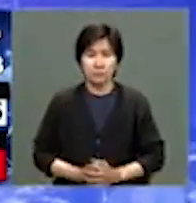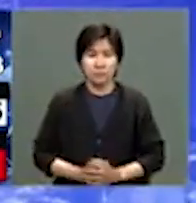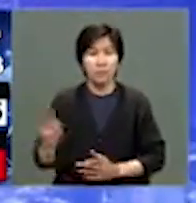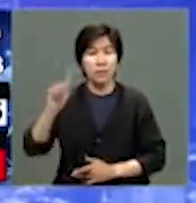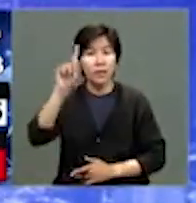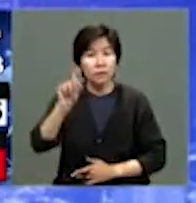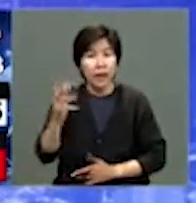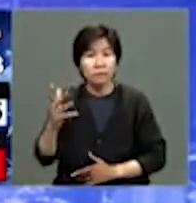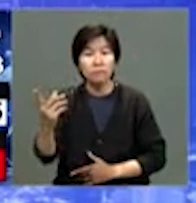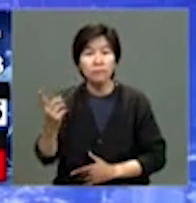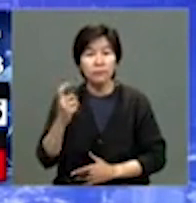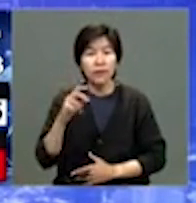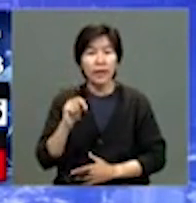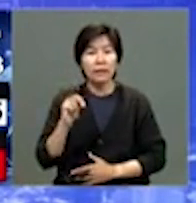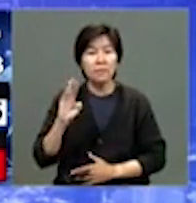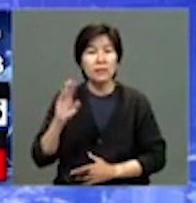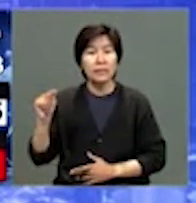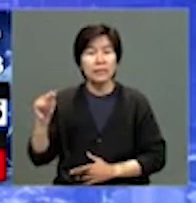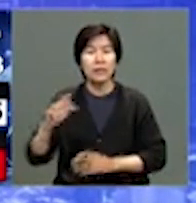จะคิดว่าในวันศุกร์นี้นะครับให้ติดตามอีกครั้งหนึ่งนะครับหลังจากการประชุมศุกร์นี้ผมจะเป็นผู้ที่ถ้าได้รับมอบหมายก็จะเอามาบอกกล่าวความคืบหน้าในเรื่องของการยกเลิกเคอร์ฟิวตอนนี้ก็มีหลายทฤษฎีหลายข่าวออกมาก็ตอนนี้ยังไม่ได้มีอะไรนะครับครับครับมีสอบถามเข้ามาจากNBT